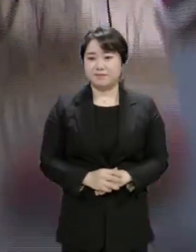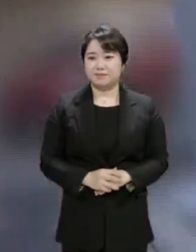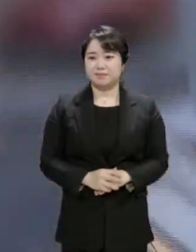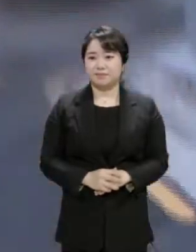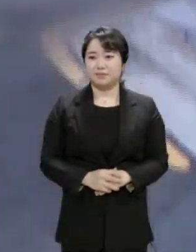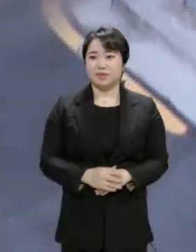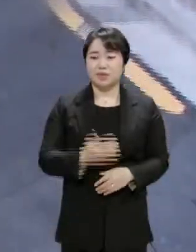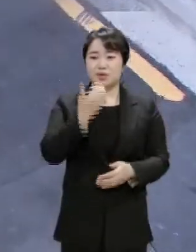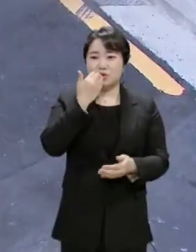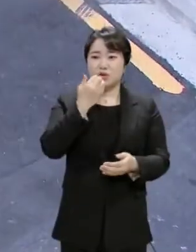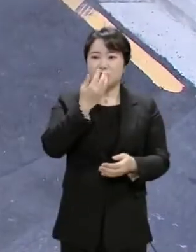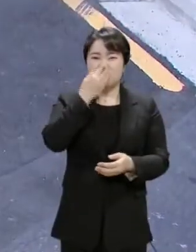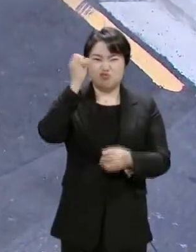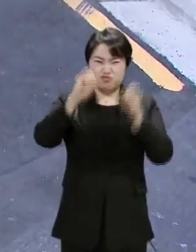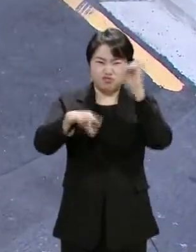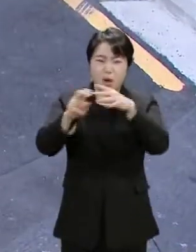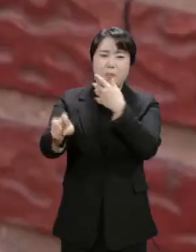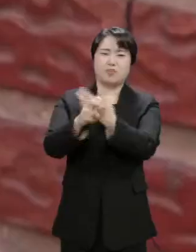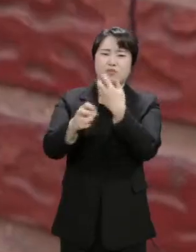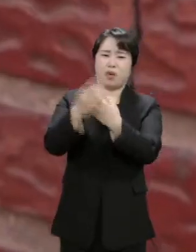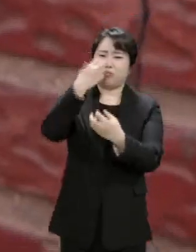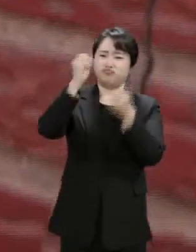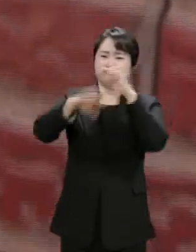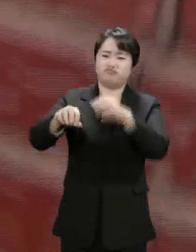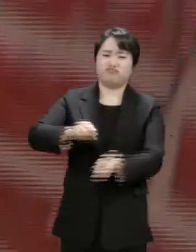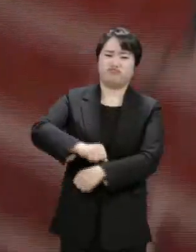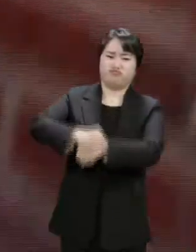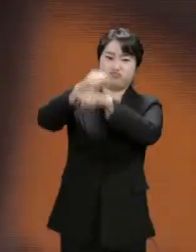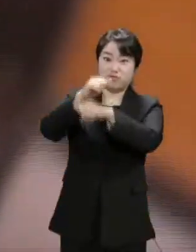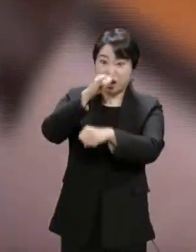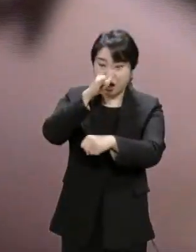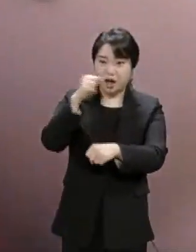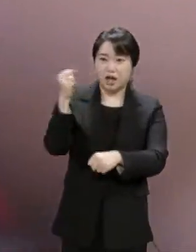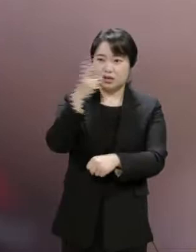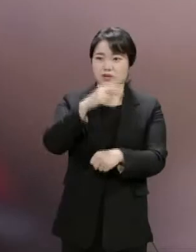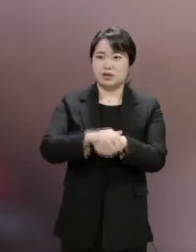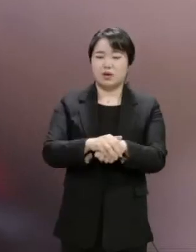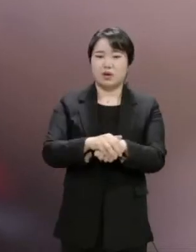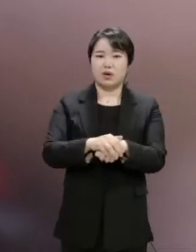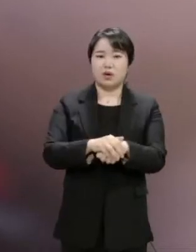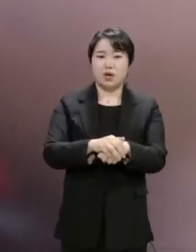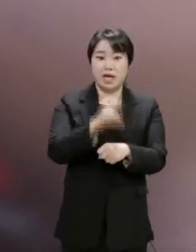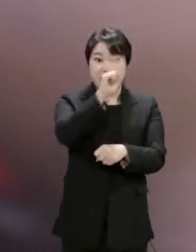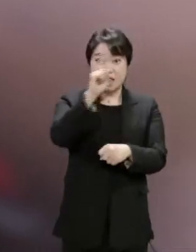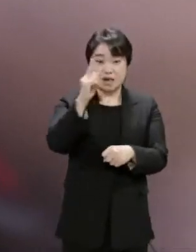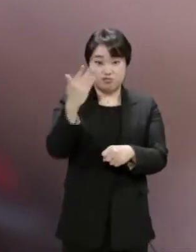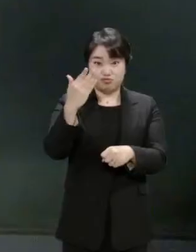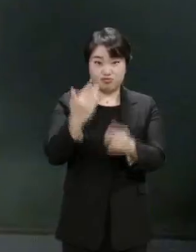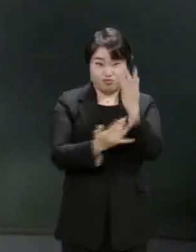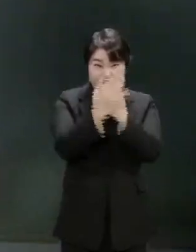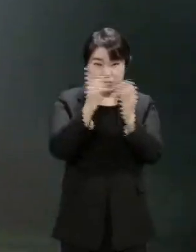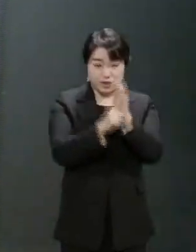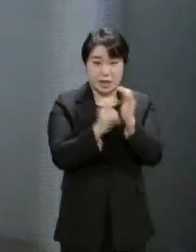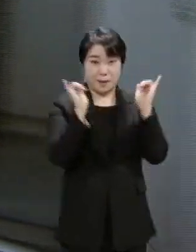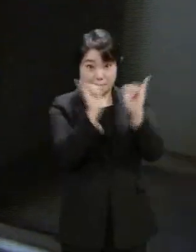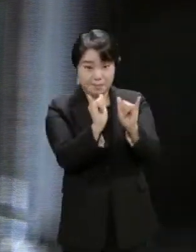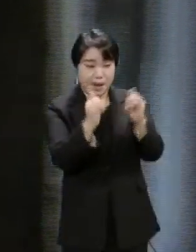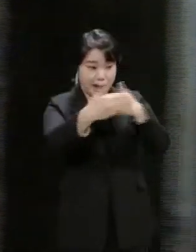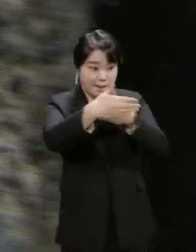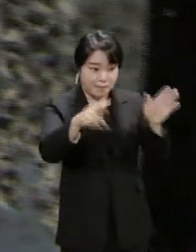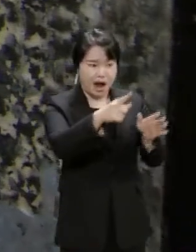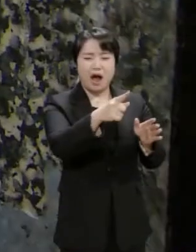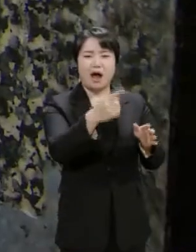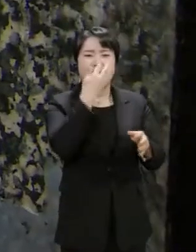무단 쓰레기 금지 표지판 밑에는 쓰레기가 넘쳐나고 만일을 대비한 소방 하멜은 술병이 가득합니다. 슬럼화가 오랜